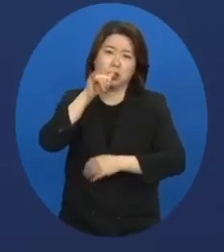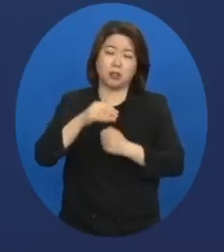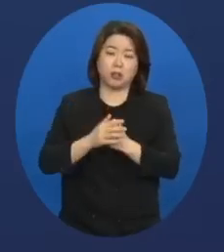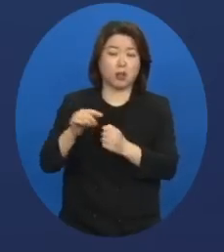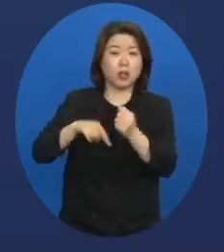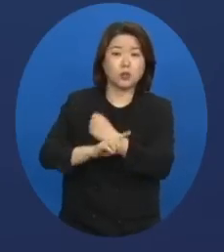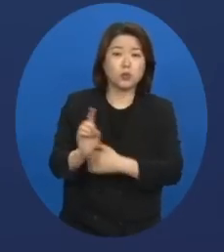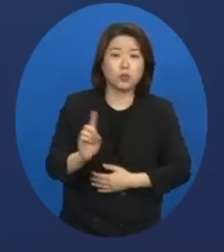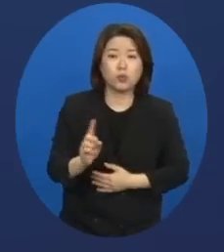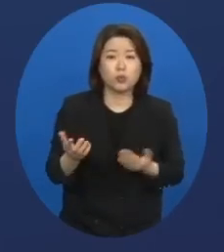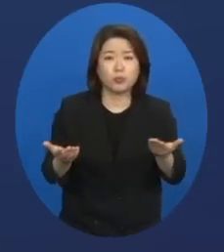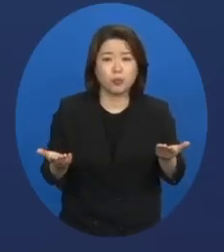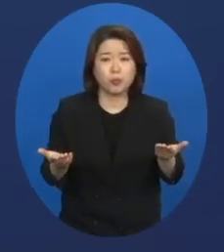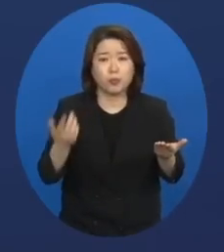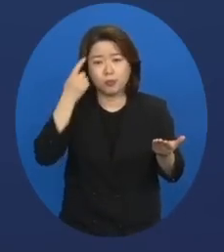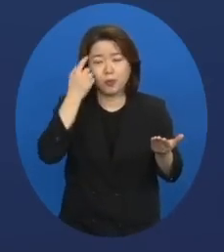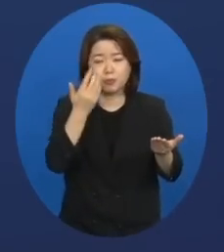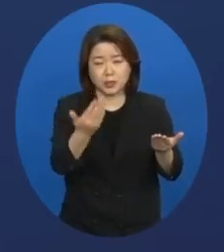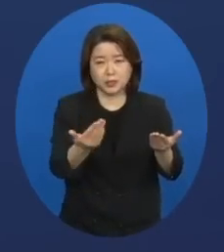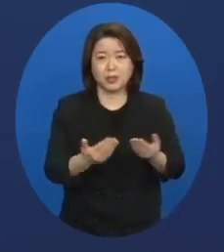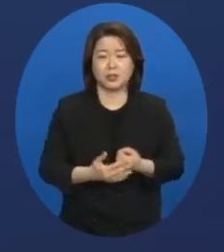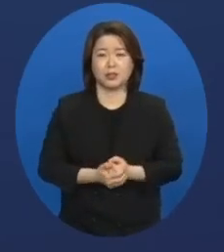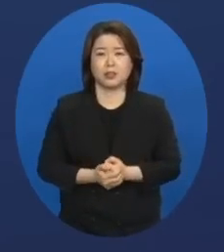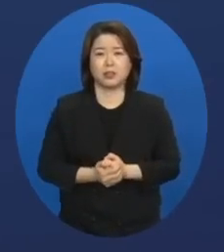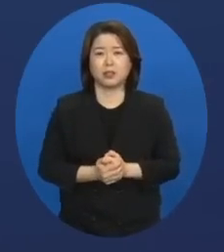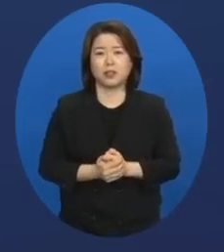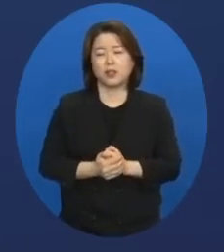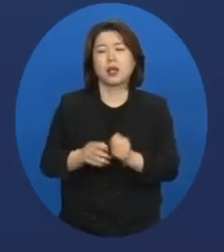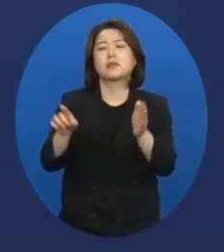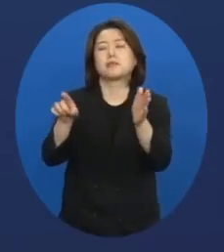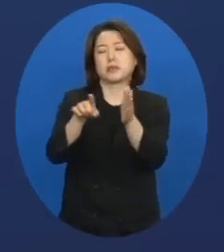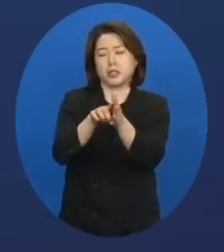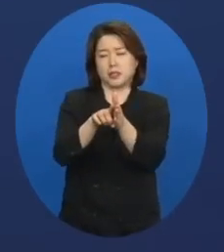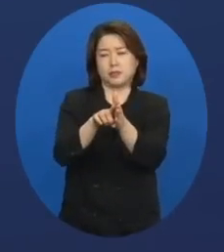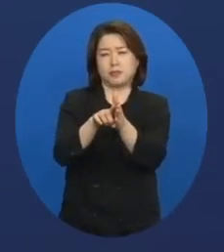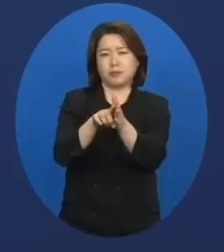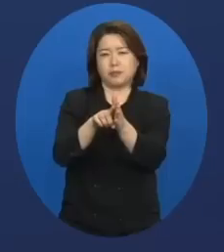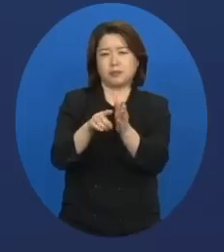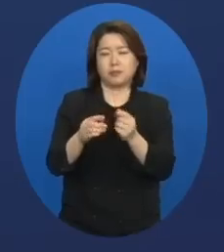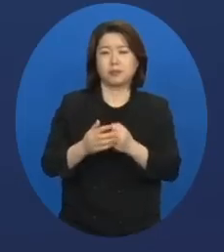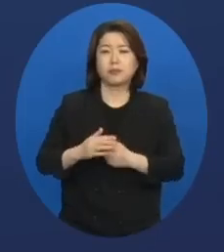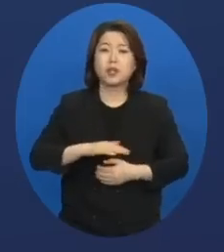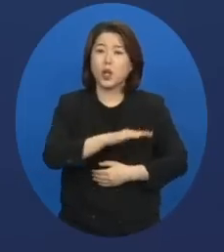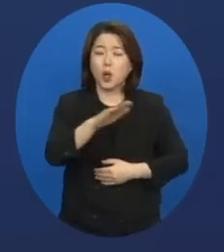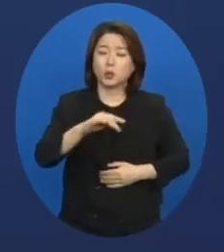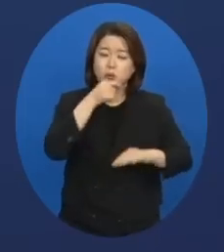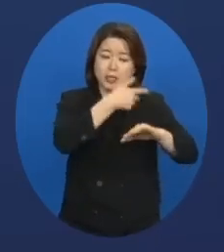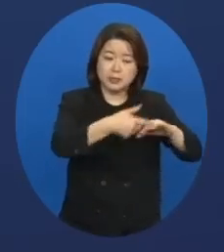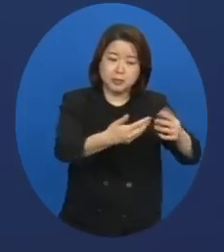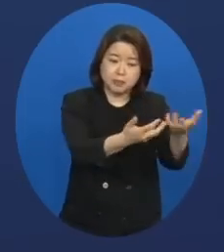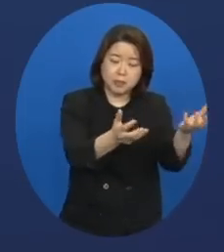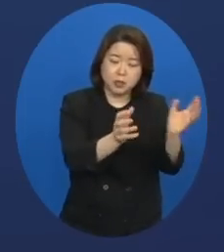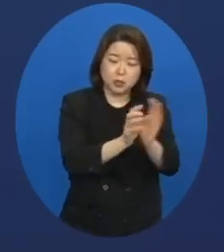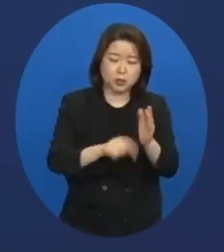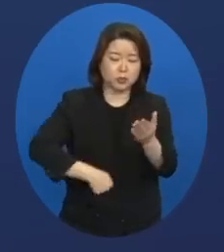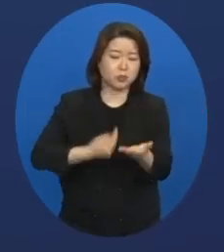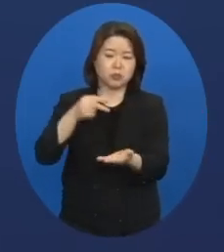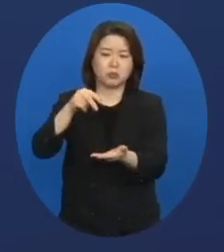이유가 뭐였겠습니까? 믿음이었습니다. 우리 민족은 독립할 수